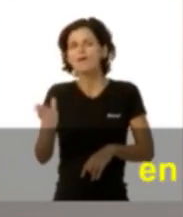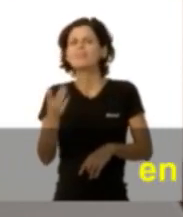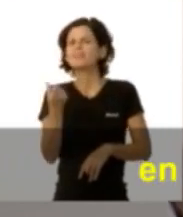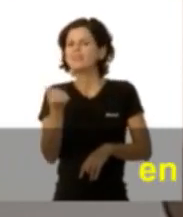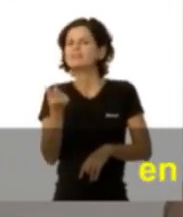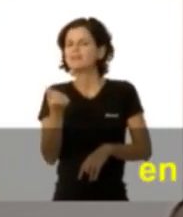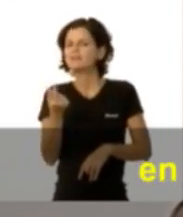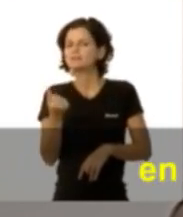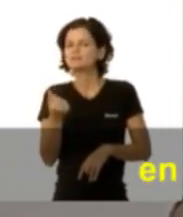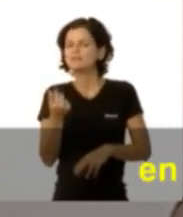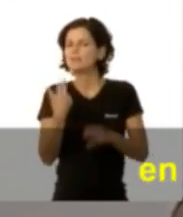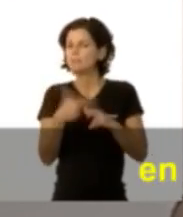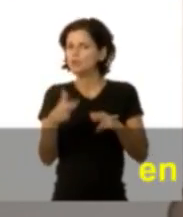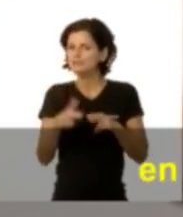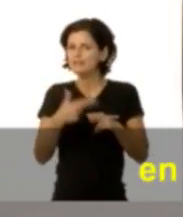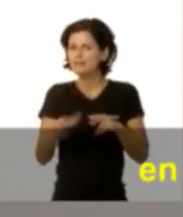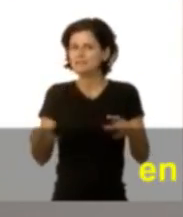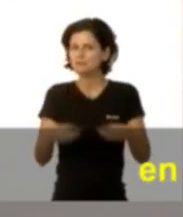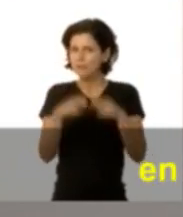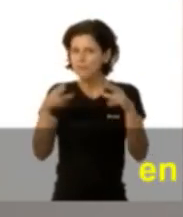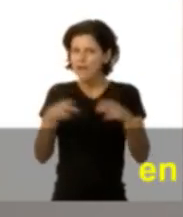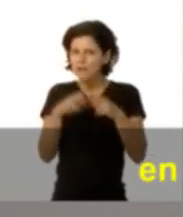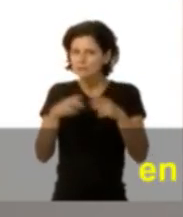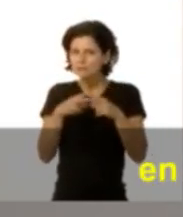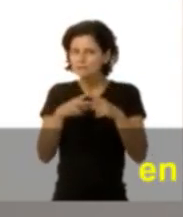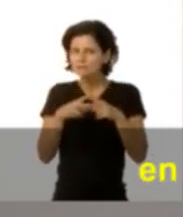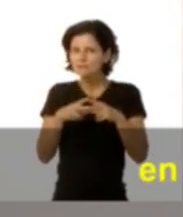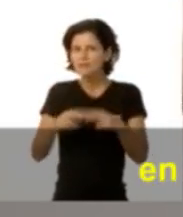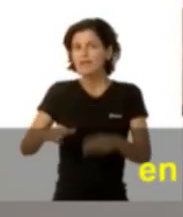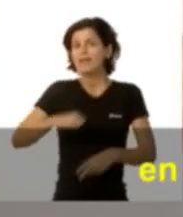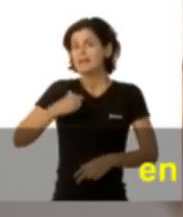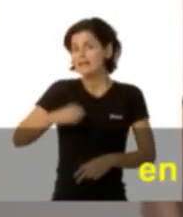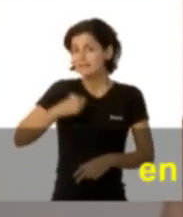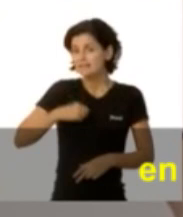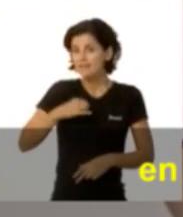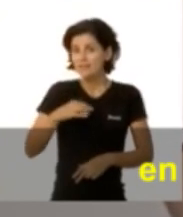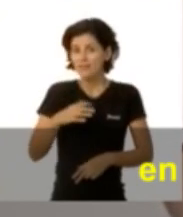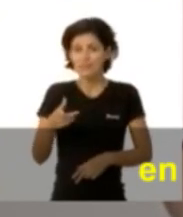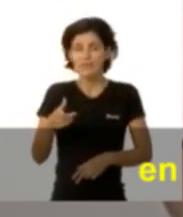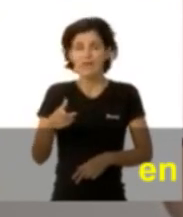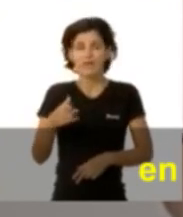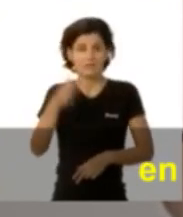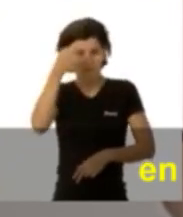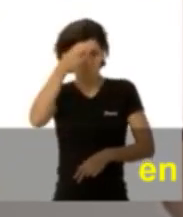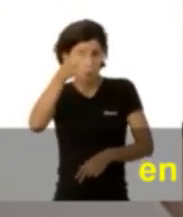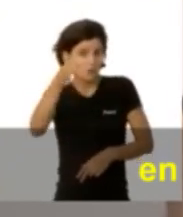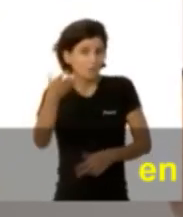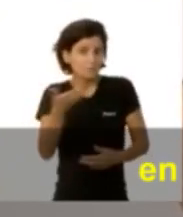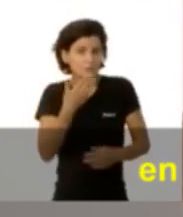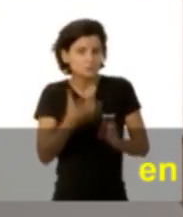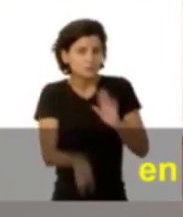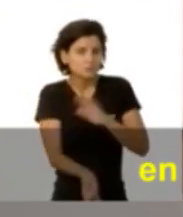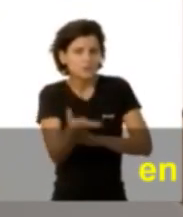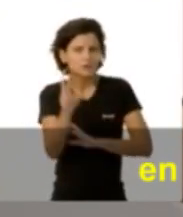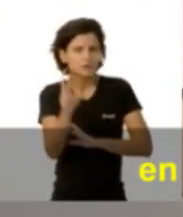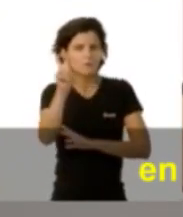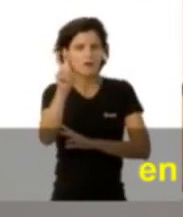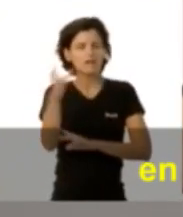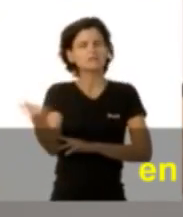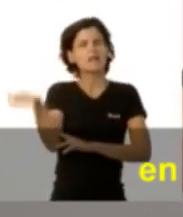diners en polítiques socials, en la residència que volia l'alcalde d'aquest municipi, en